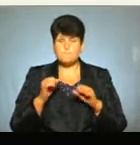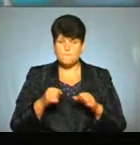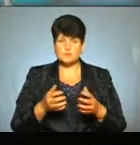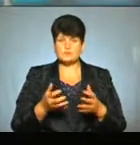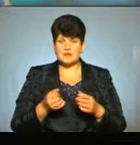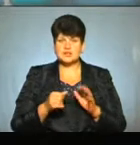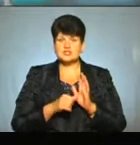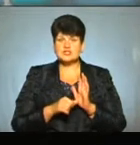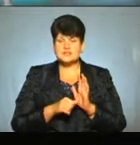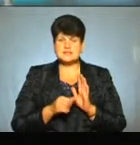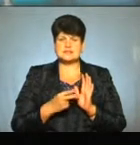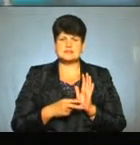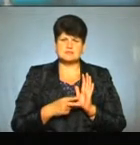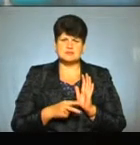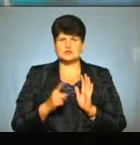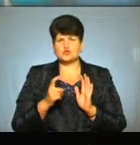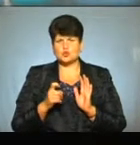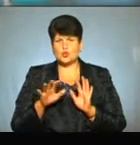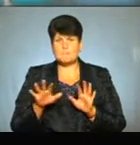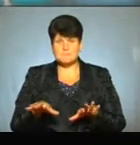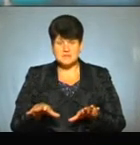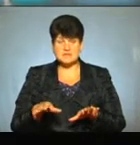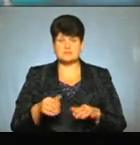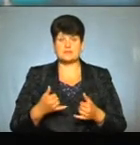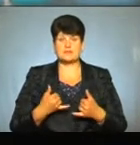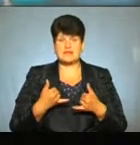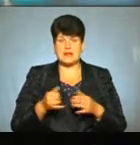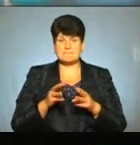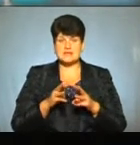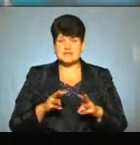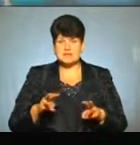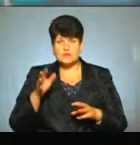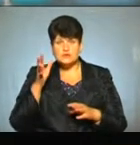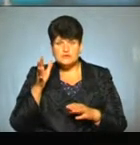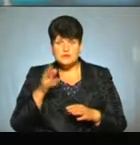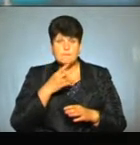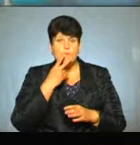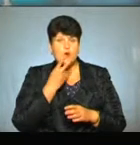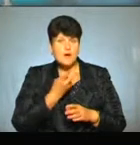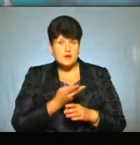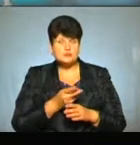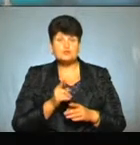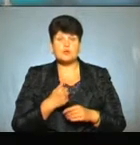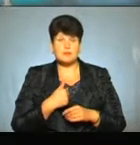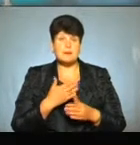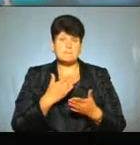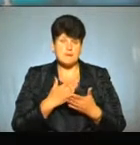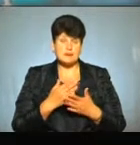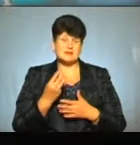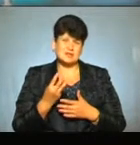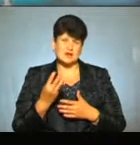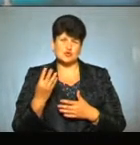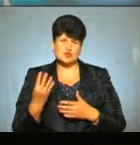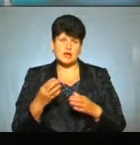може набрати 60, 70, 100 місць, ми для Міністерства освіти показуємо, що ми маємо 3